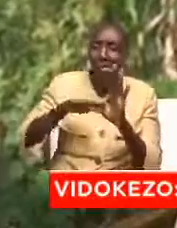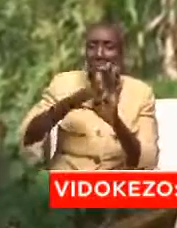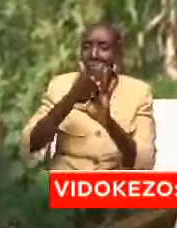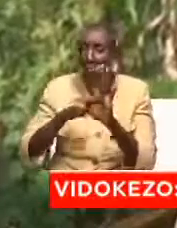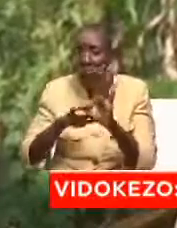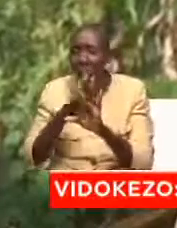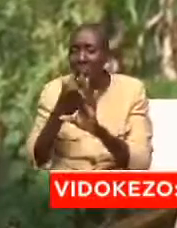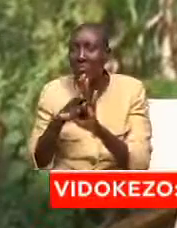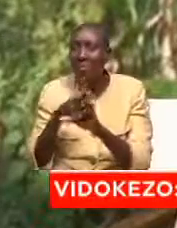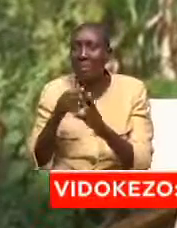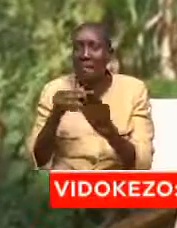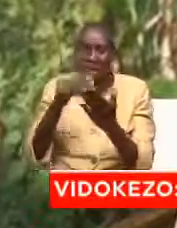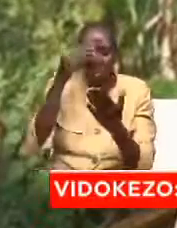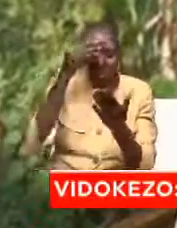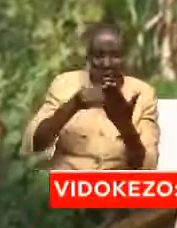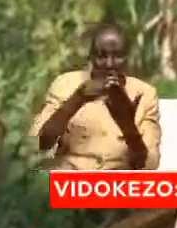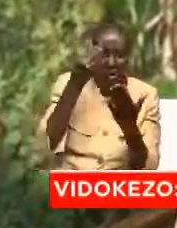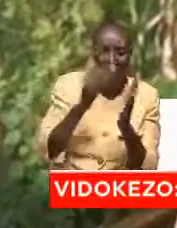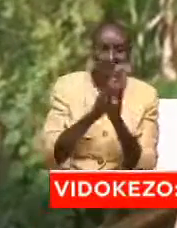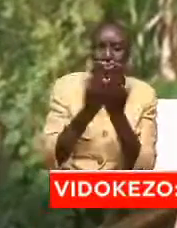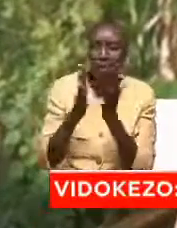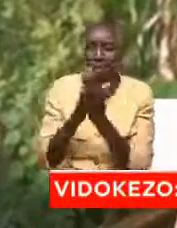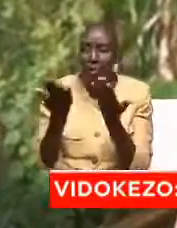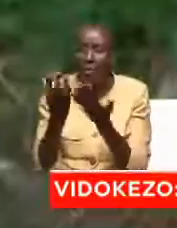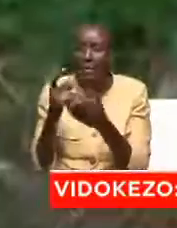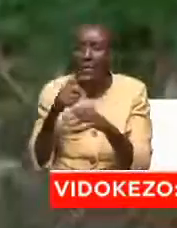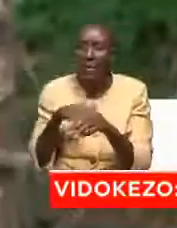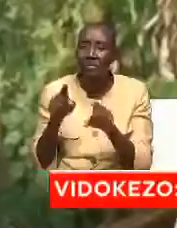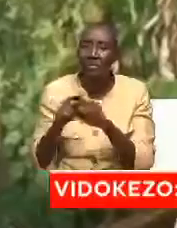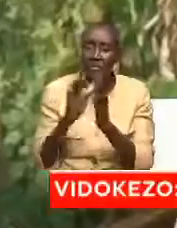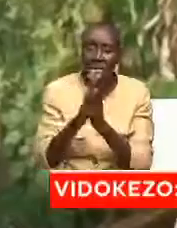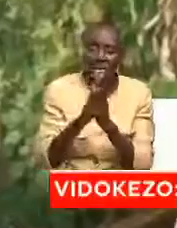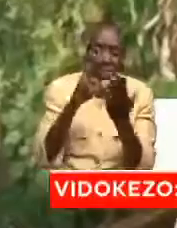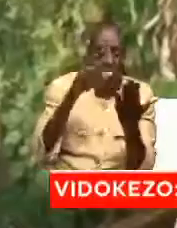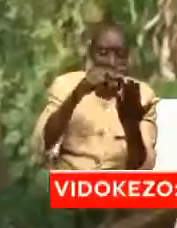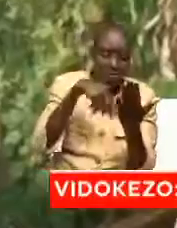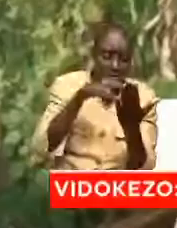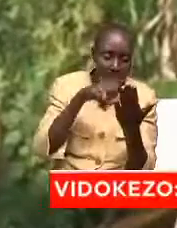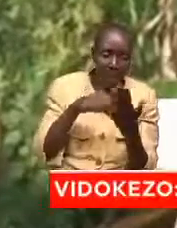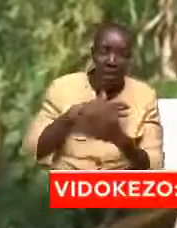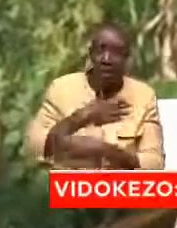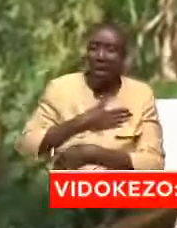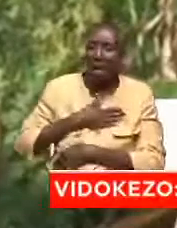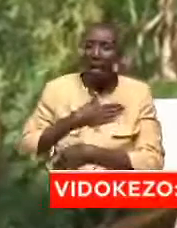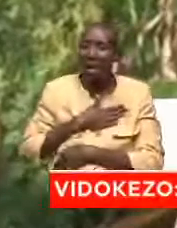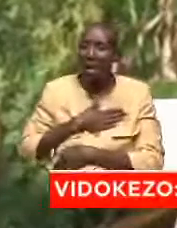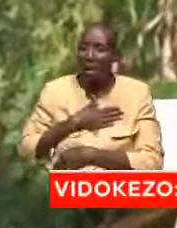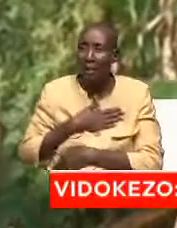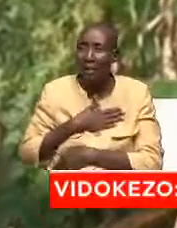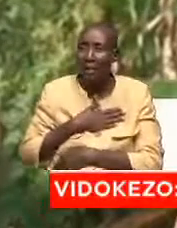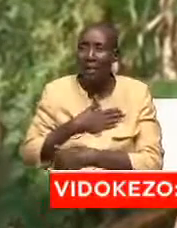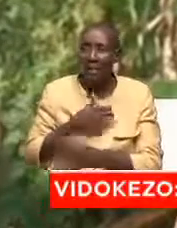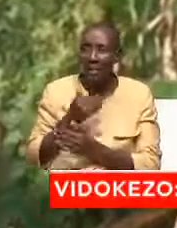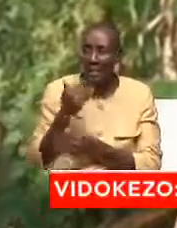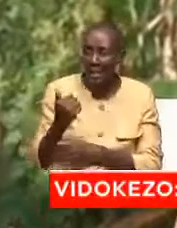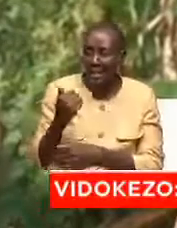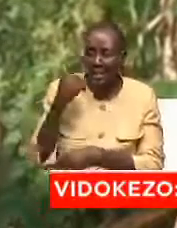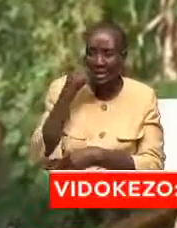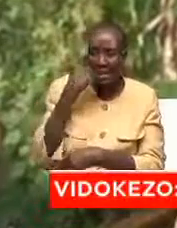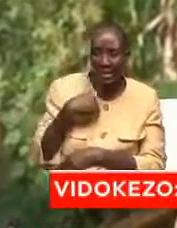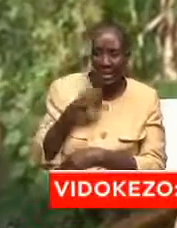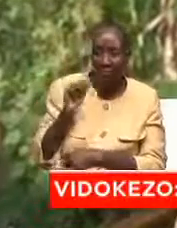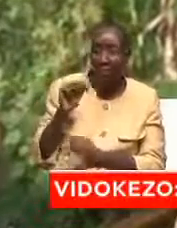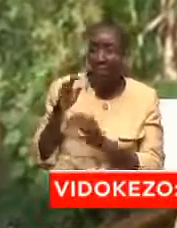wasome vile vitabu vyao vya shule, wakue na wakati ya kurevise vitabu. Tafadhali mtoto asikuletee maradhi. Wewe mzazi unaweza enda